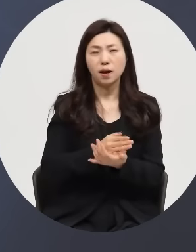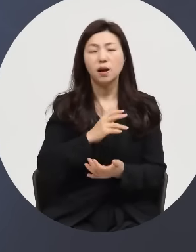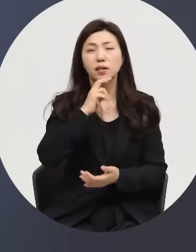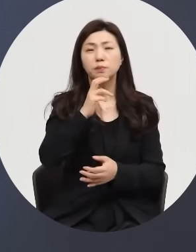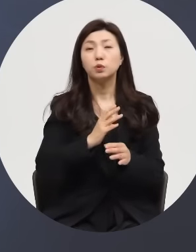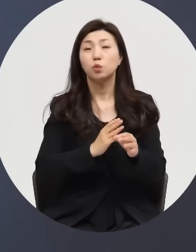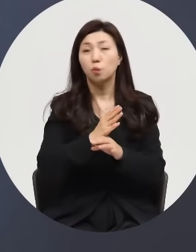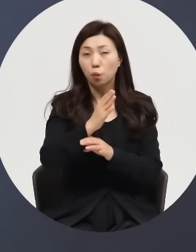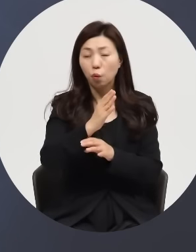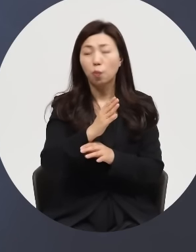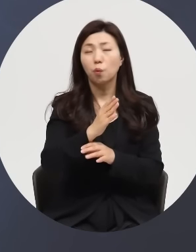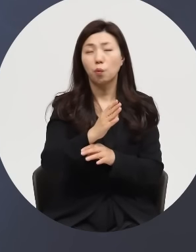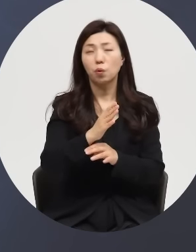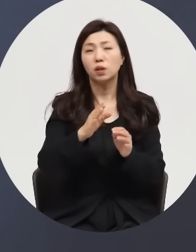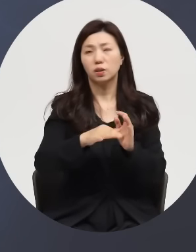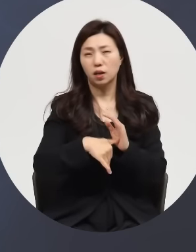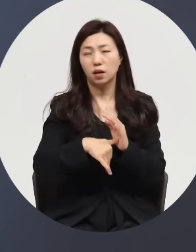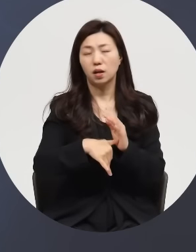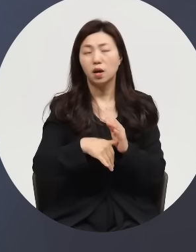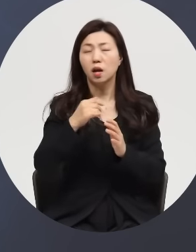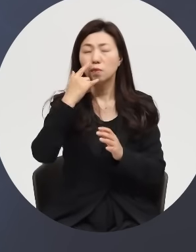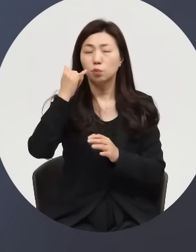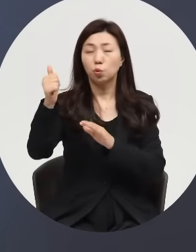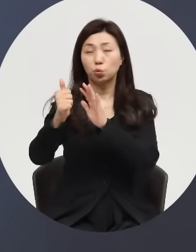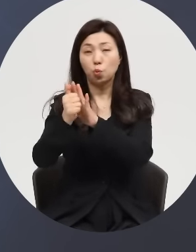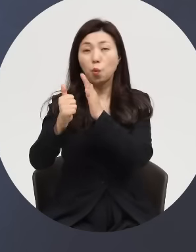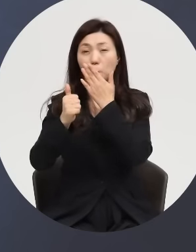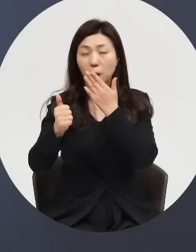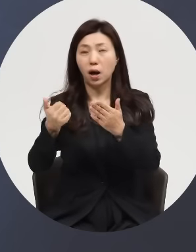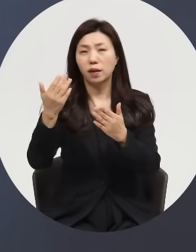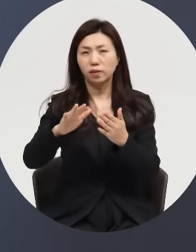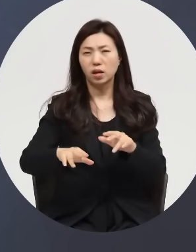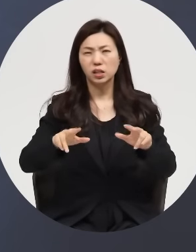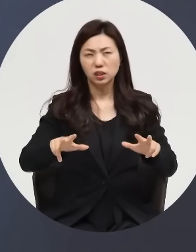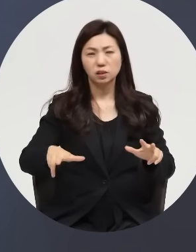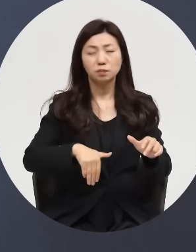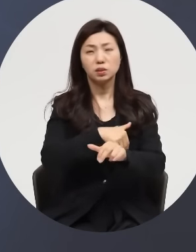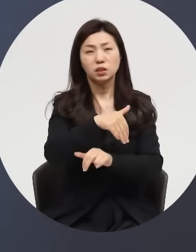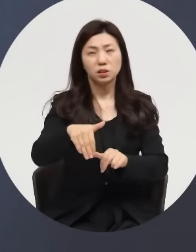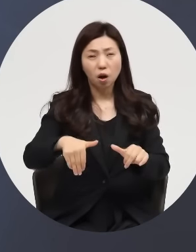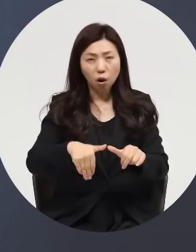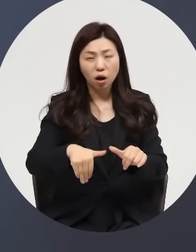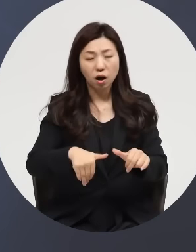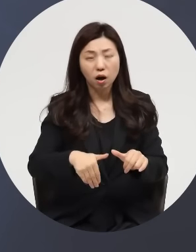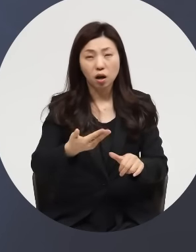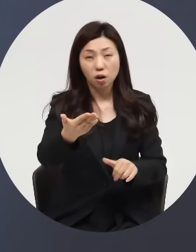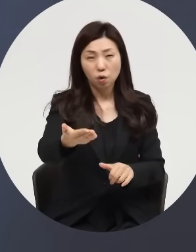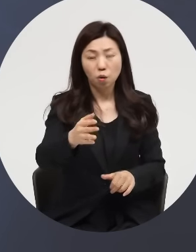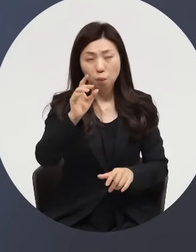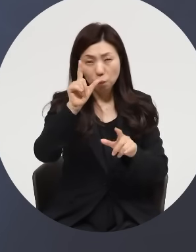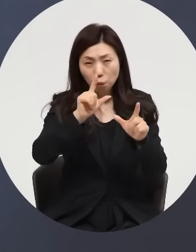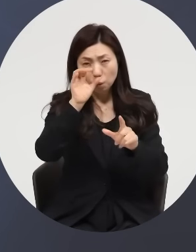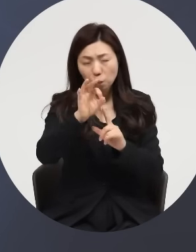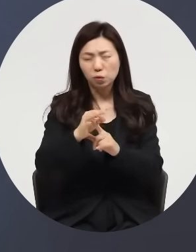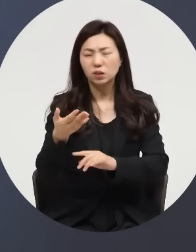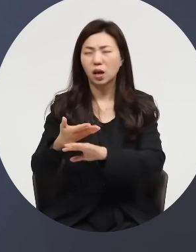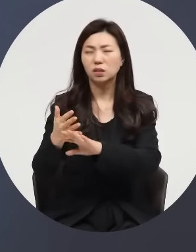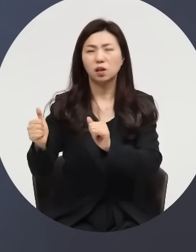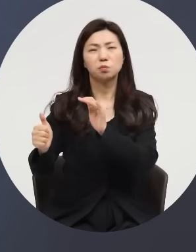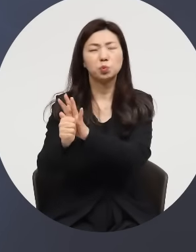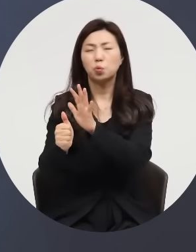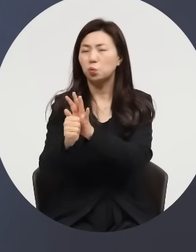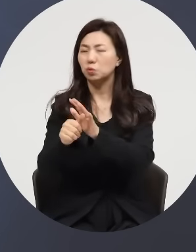20살 넘어서 자기가 할 수 있으면 이제 도움은 좋은데 내가 볼 때는 자기는 지금 남을 도울 처지가 안